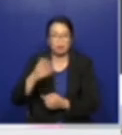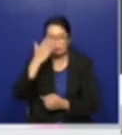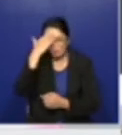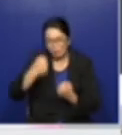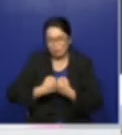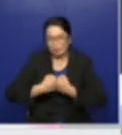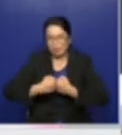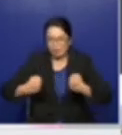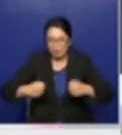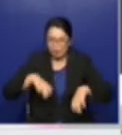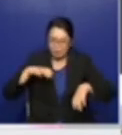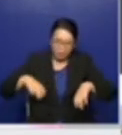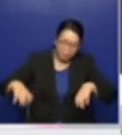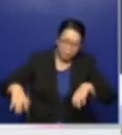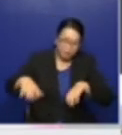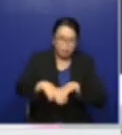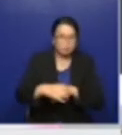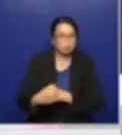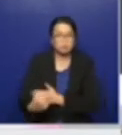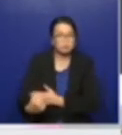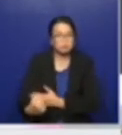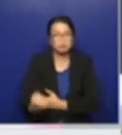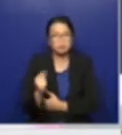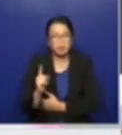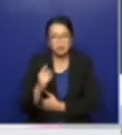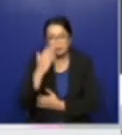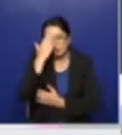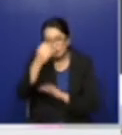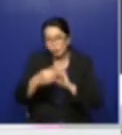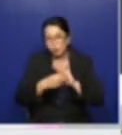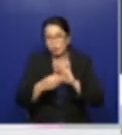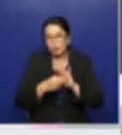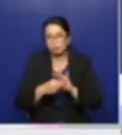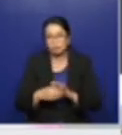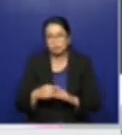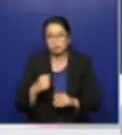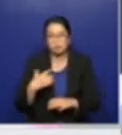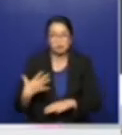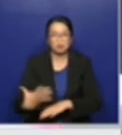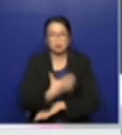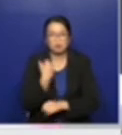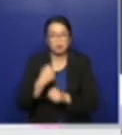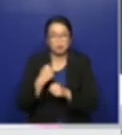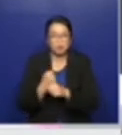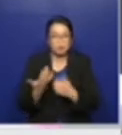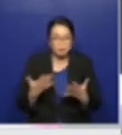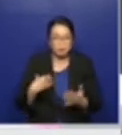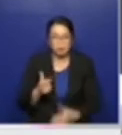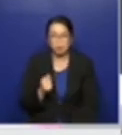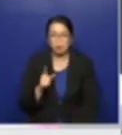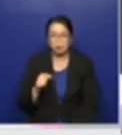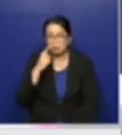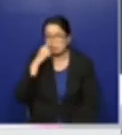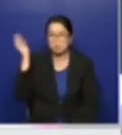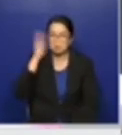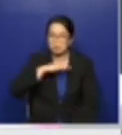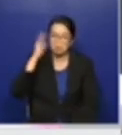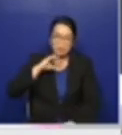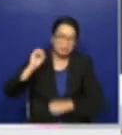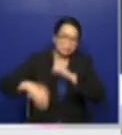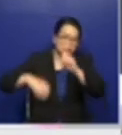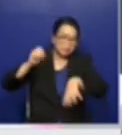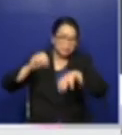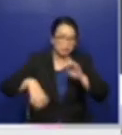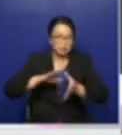ไปหมดฮะมีอะไรอยู่มีอิทธิพลอะไรอยู่ในกรุงเทพเรื่องขยะไปถึงอบต.ก็ยังเน่าเหม็นอยู่ทั่วประเท